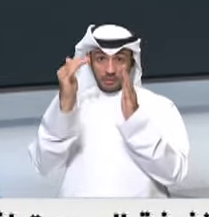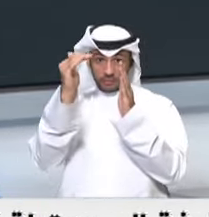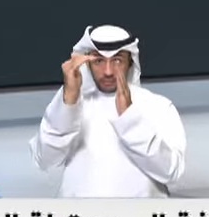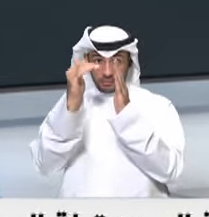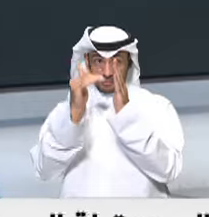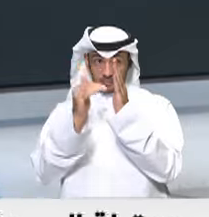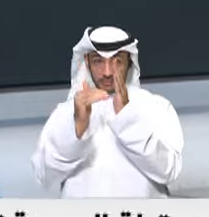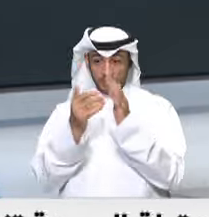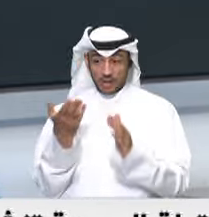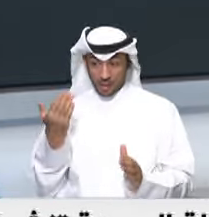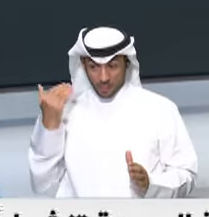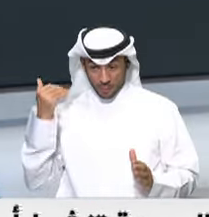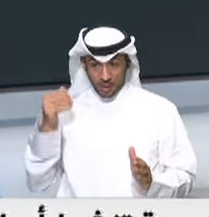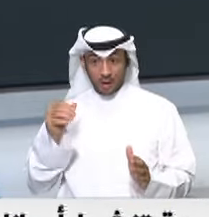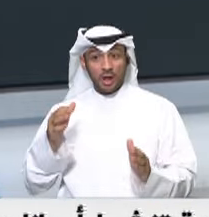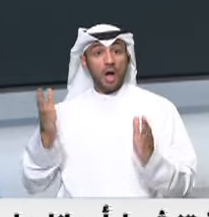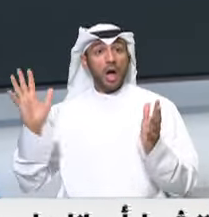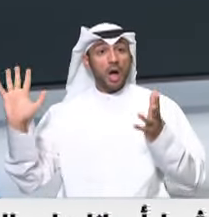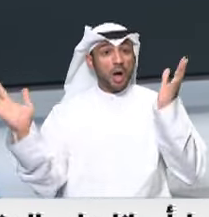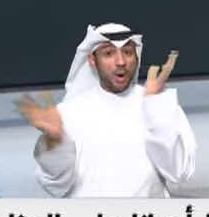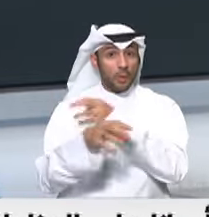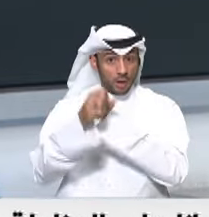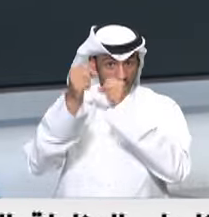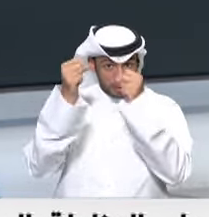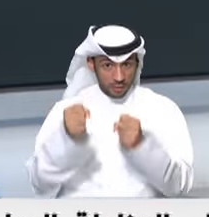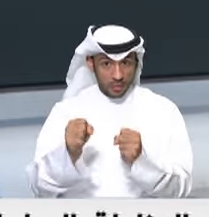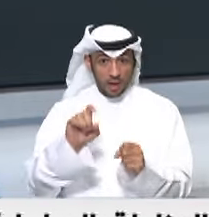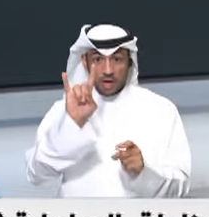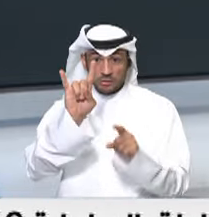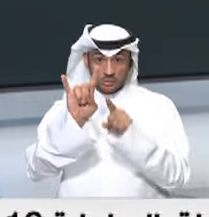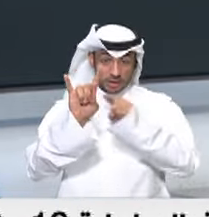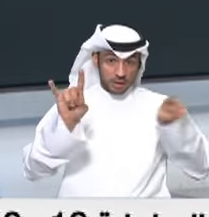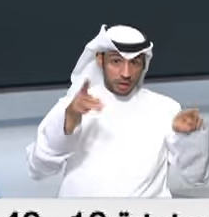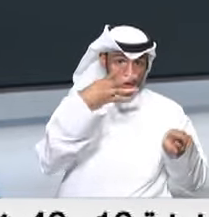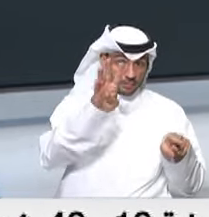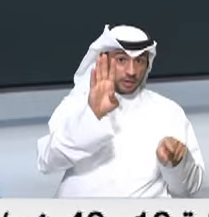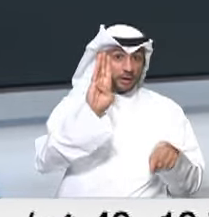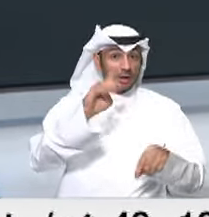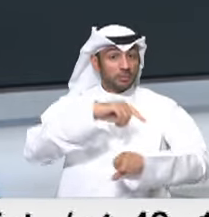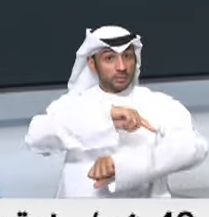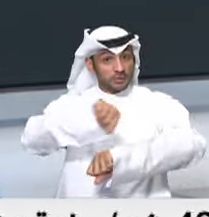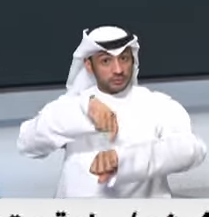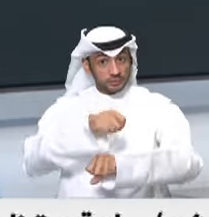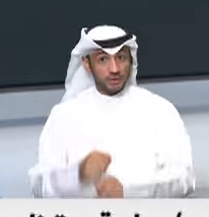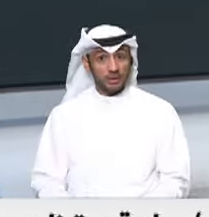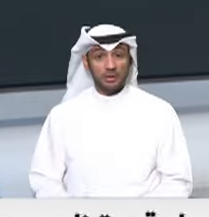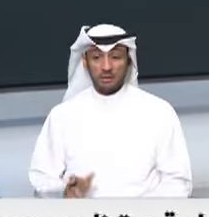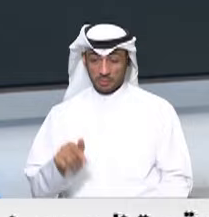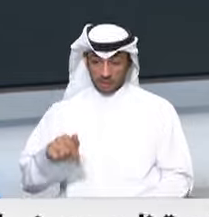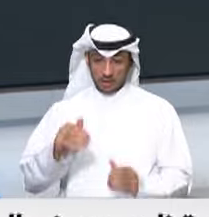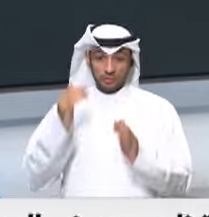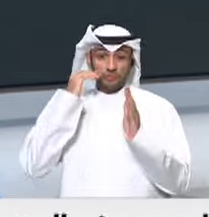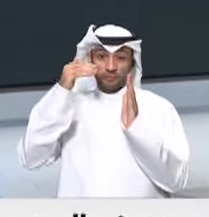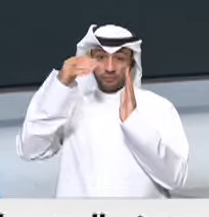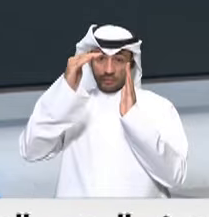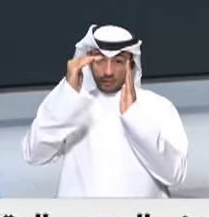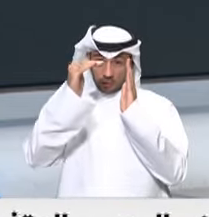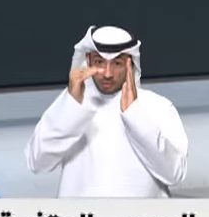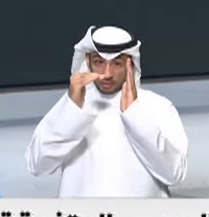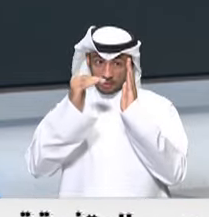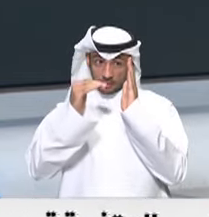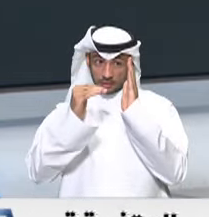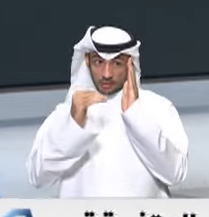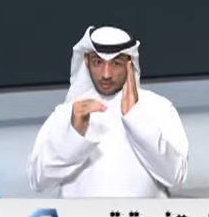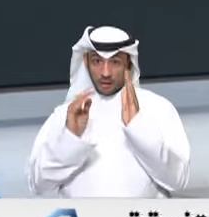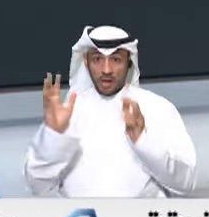النشاط اكثر على المناطق الساحليه كانت سرعه الرياح من 10 لى 40 م في الساعه من المتوقع انها تتراجع تدريجيا الان وخلال